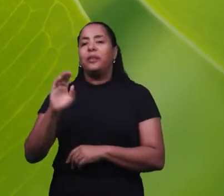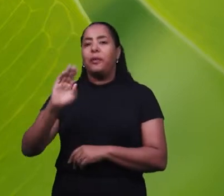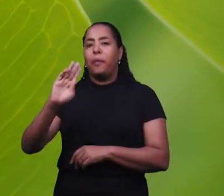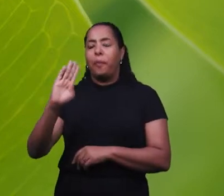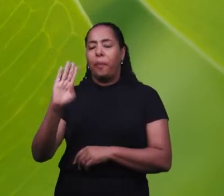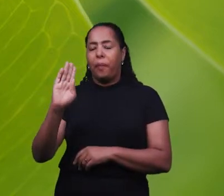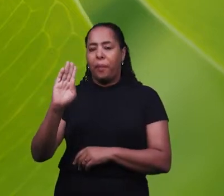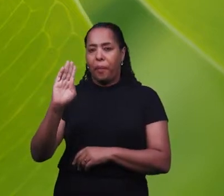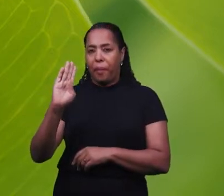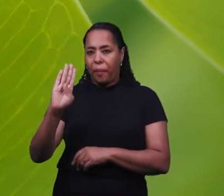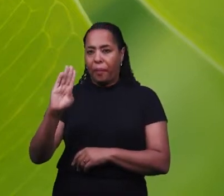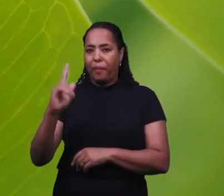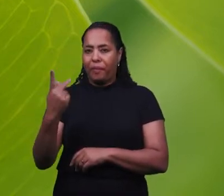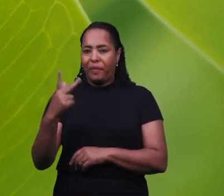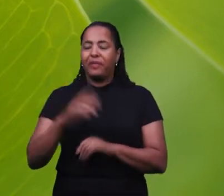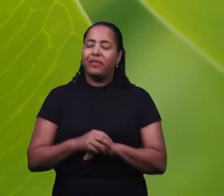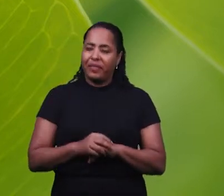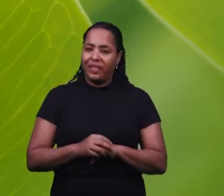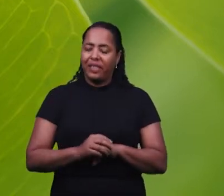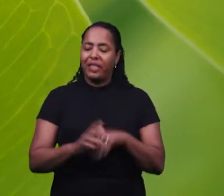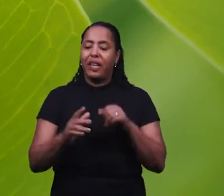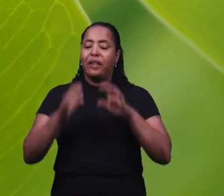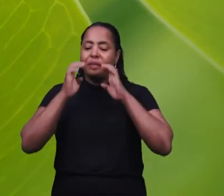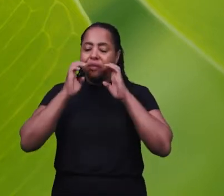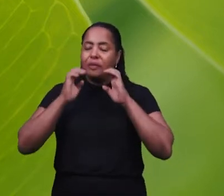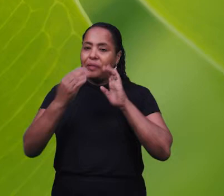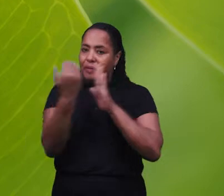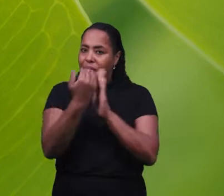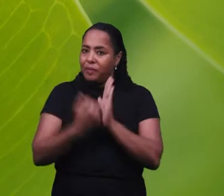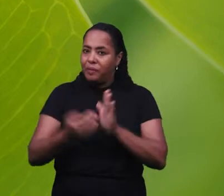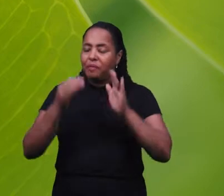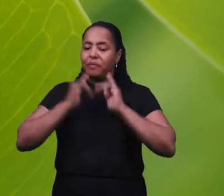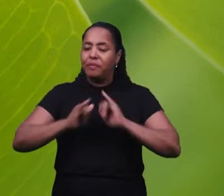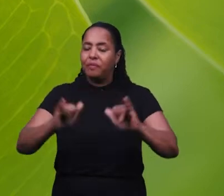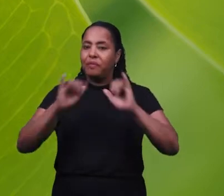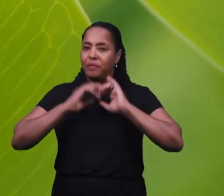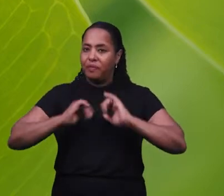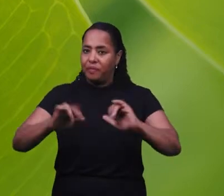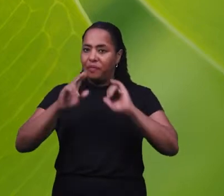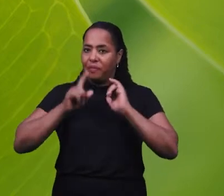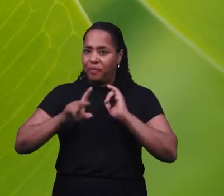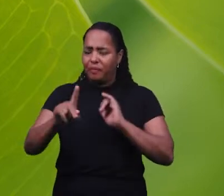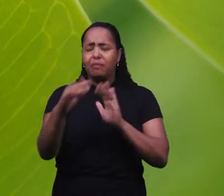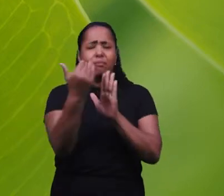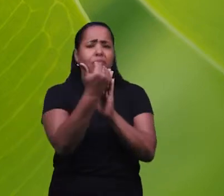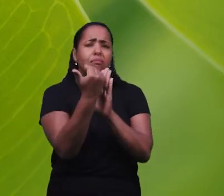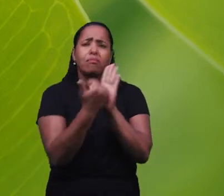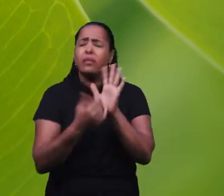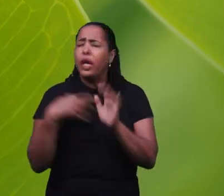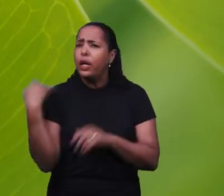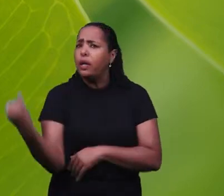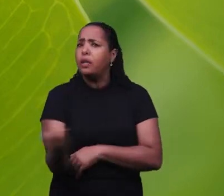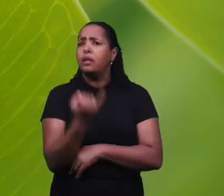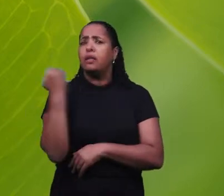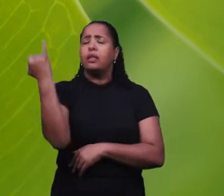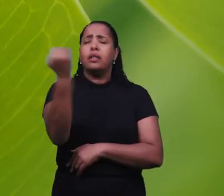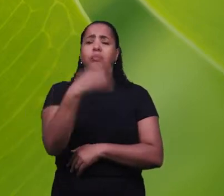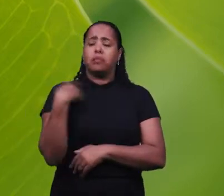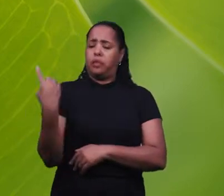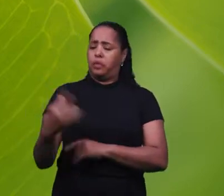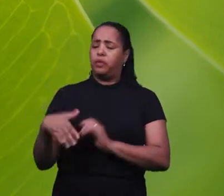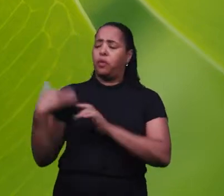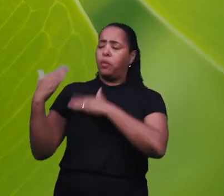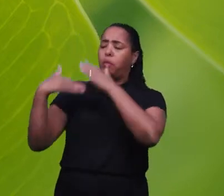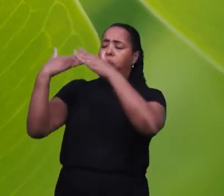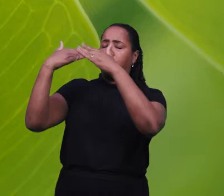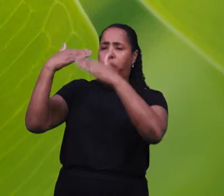Pampulha, Belo Horizonte. Je suis venu parler de l'importance de la formation en annonçant l'évangile éternel dans nos vies. La formation est